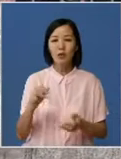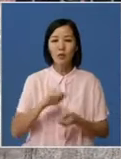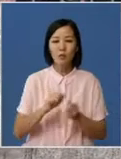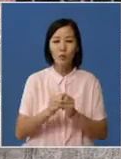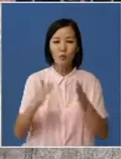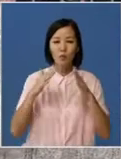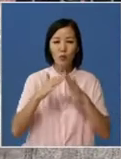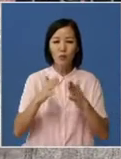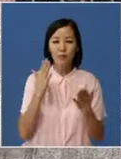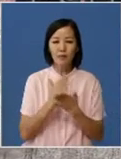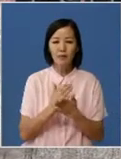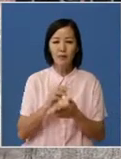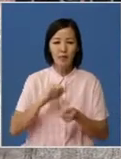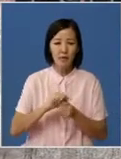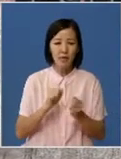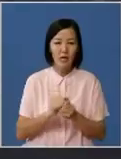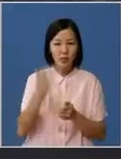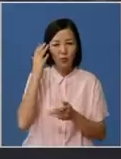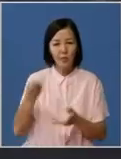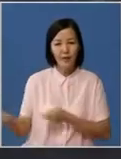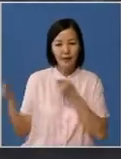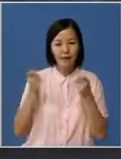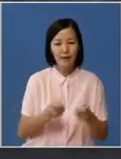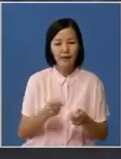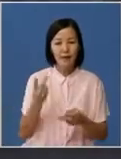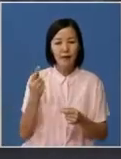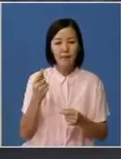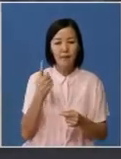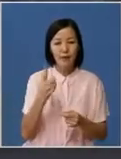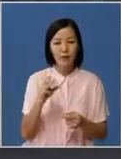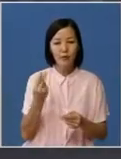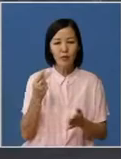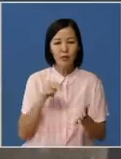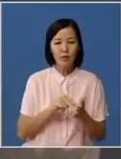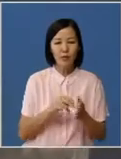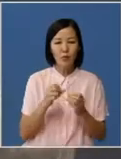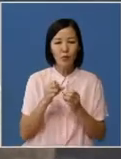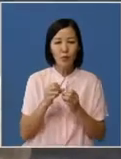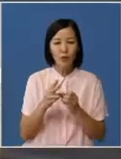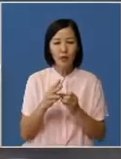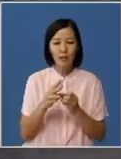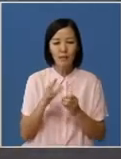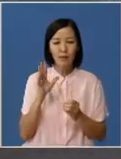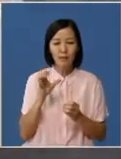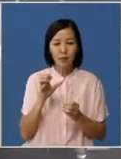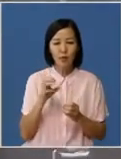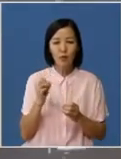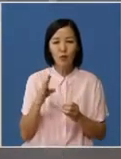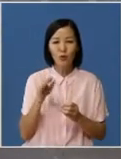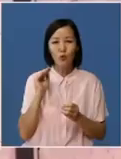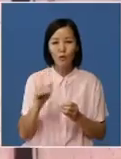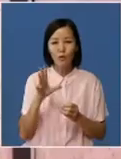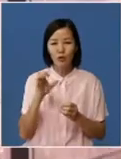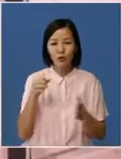оның 47-сіне қатты отын жеткізіліп жатыр. Бағасы әр тоннасына 12500-ден 14500 теңге аралығында. Кәсіпкерлер мен